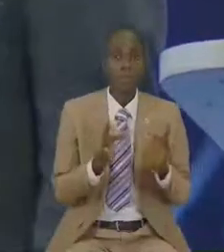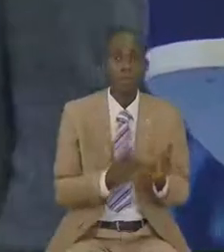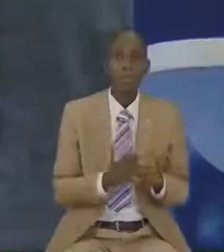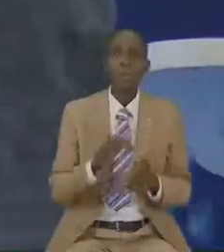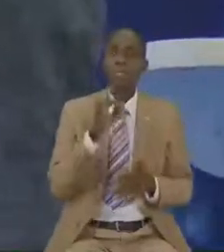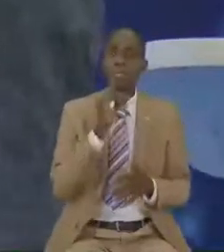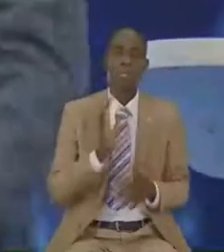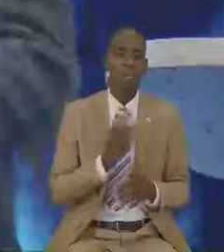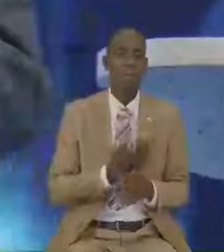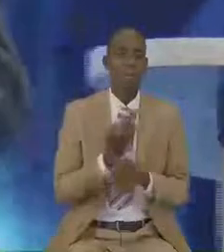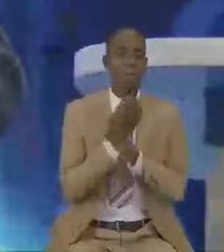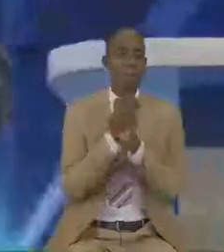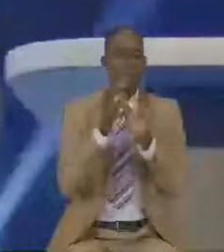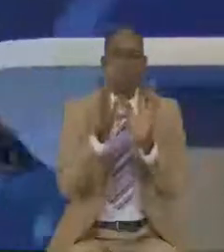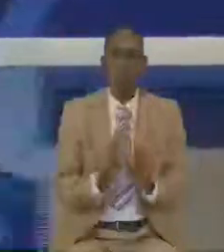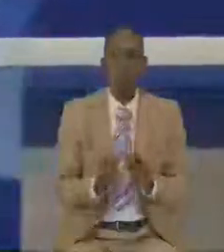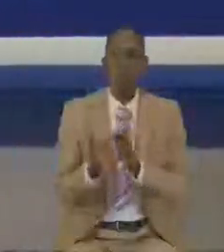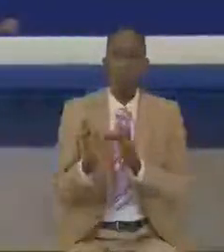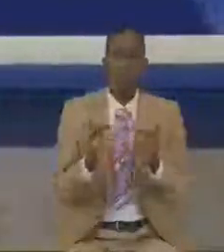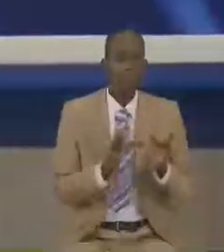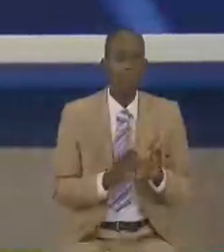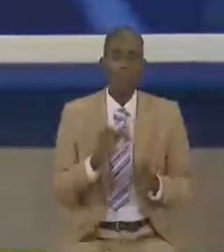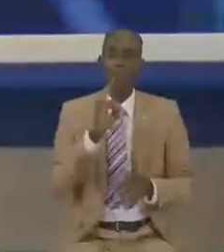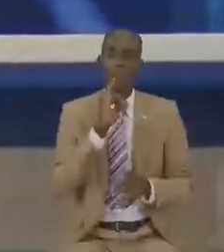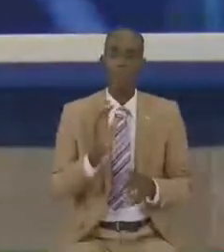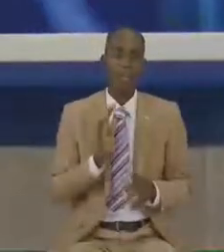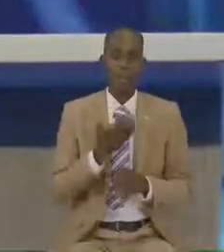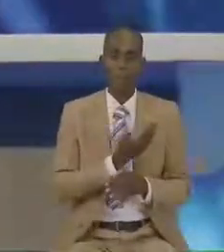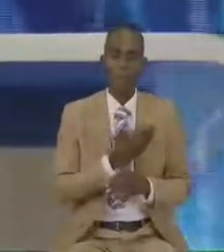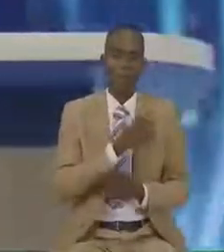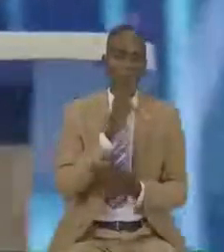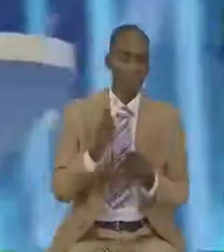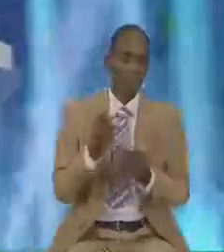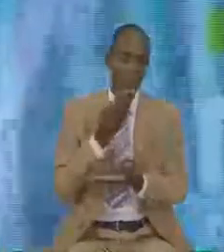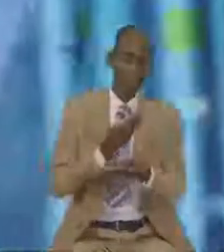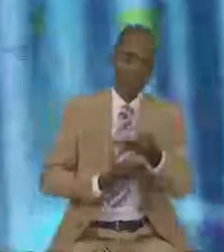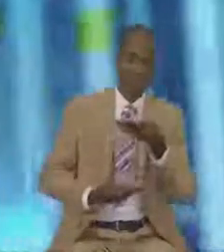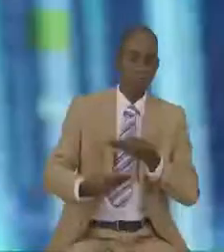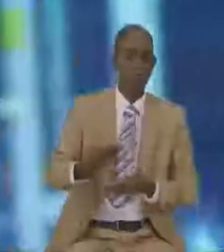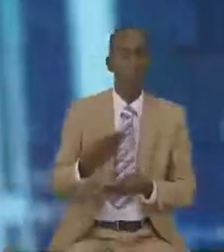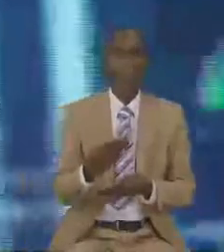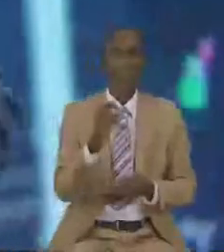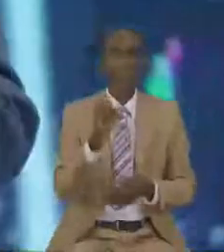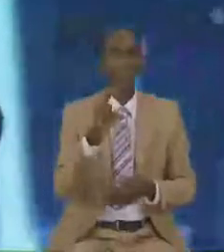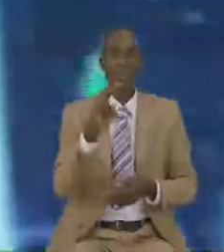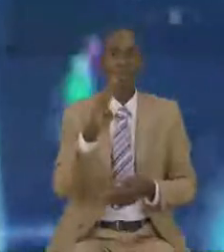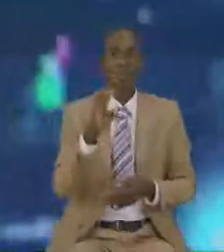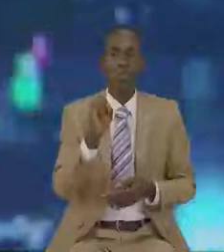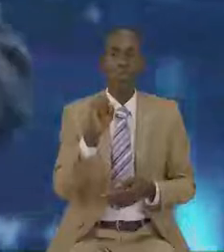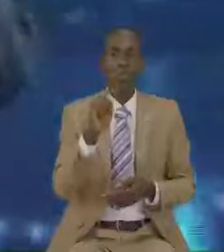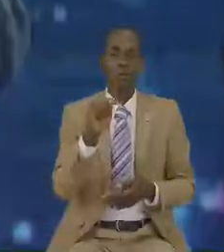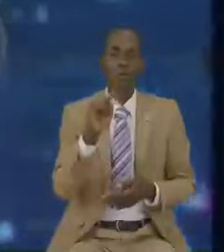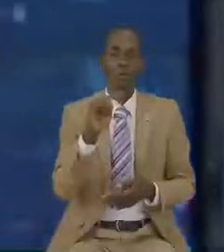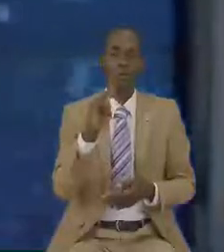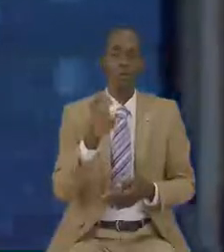sanctificateur. Jésus est notre rédempteur. Jésus est notre substitut. Jésus